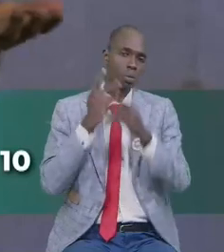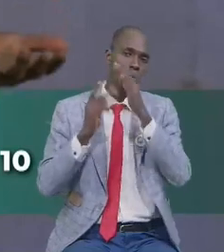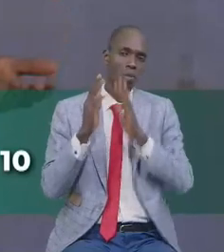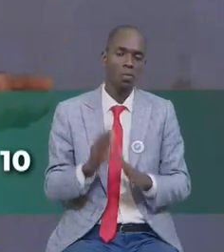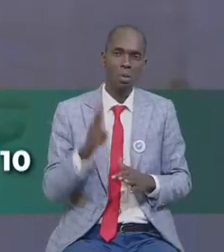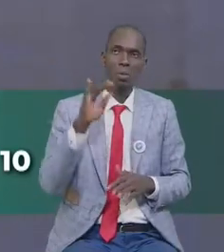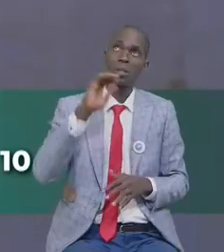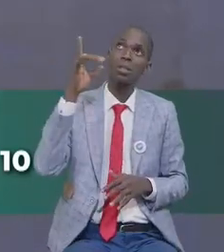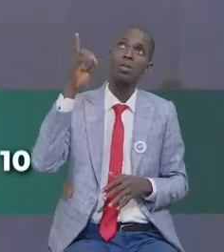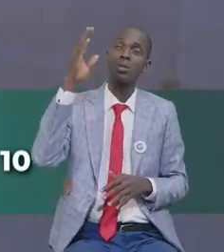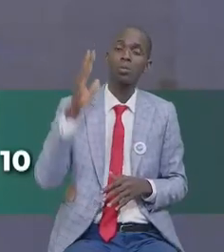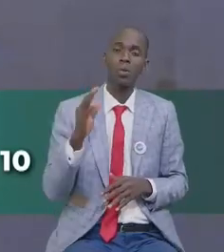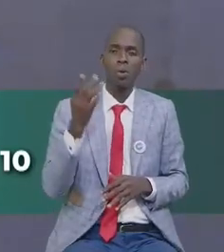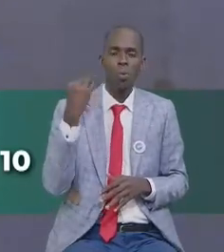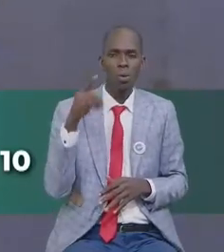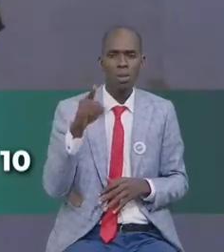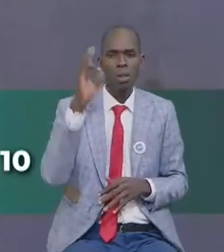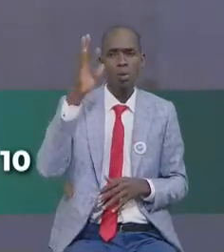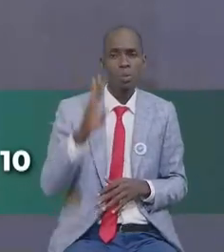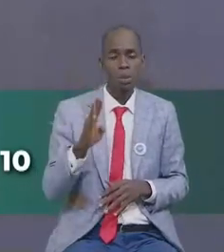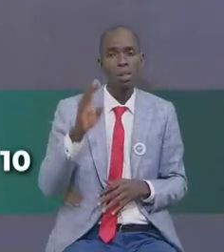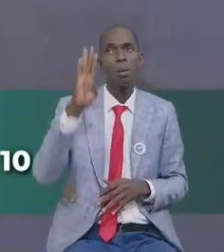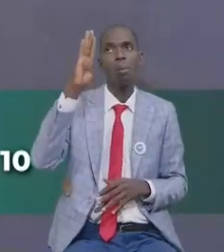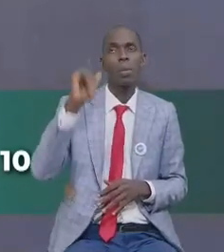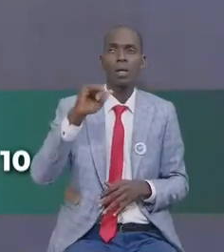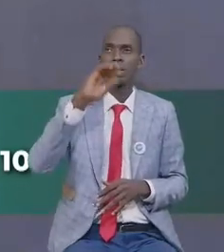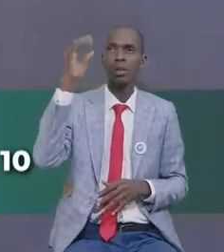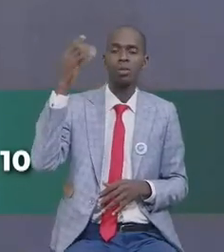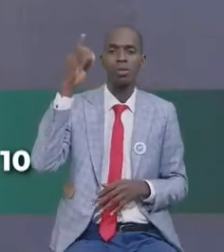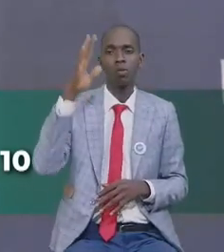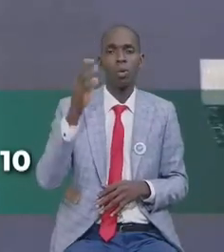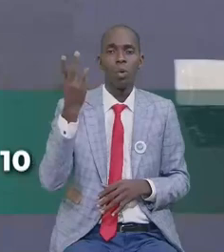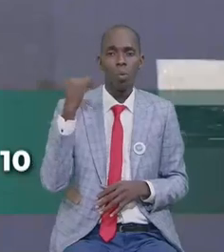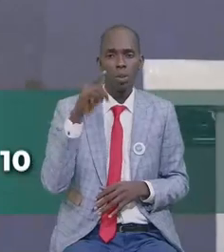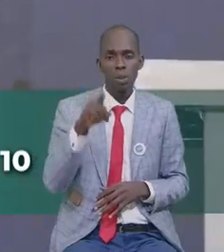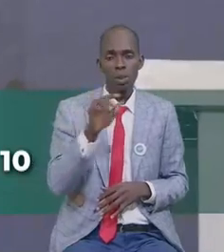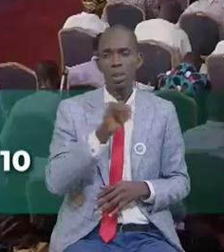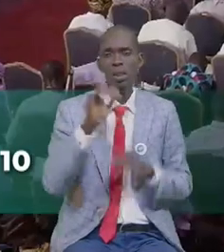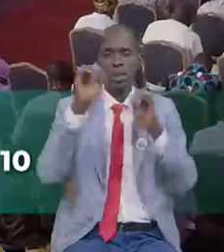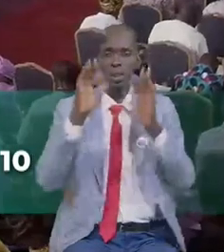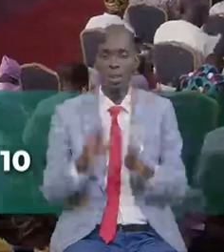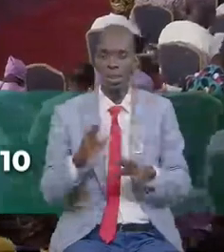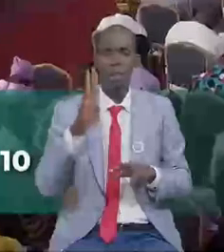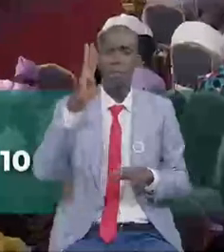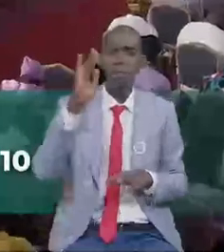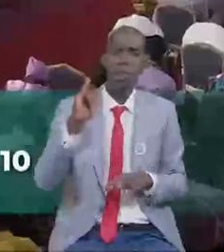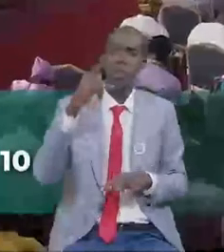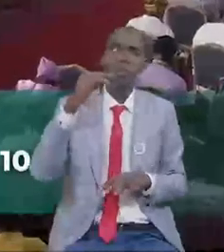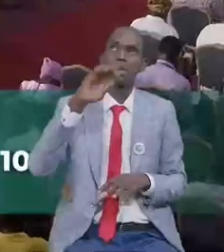de Dieu? Est-ce qu'il était un pasteur par la grâce de Dieu? Est-ce qu'il était un enseignant par la grâce de Dieu?